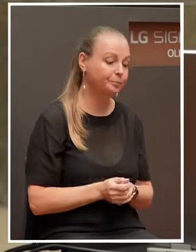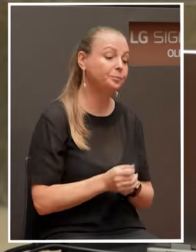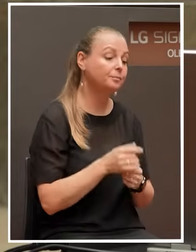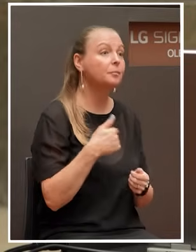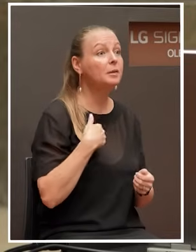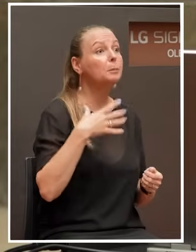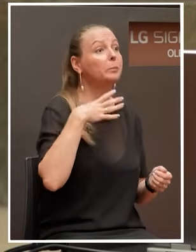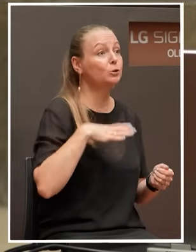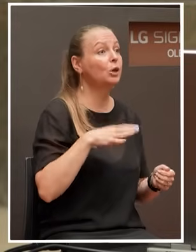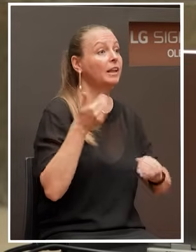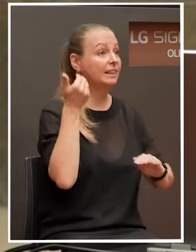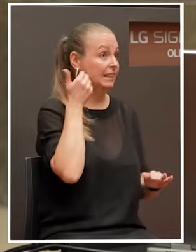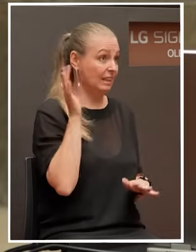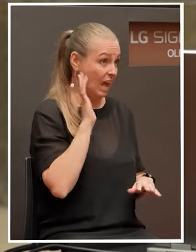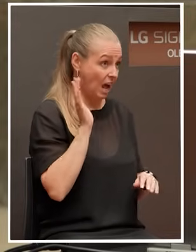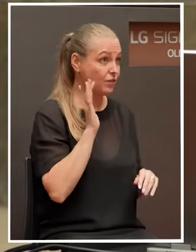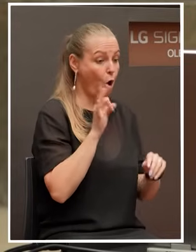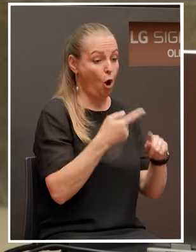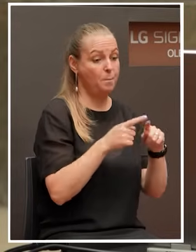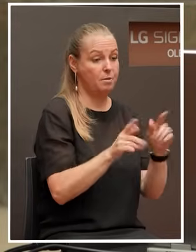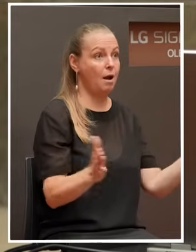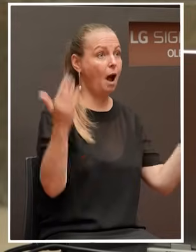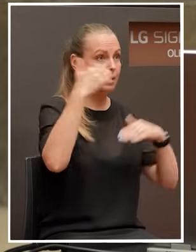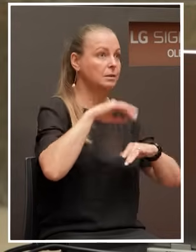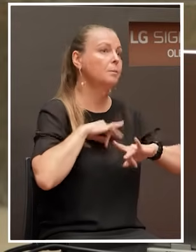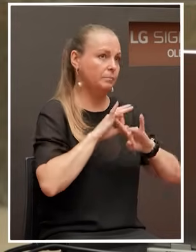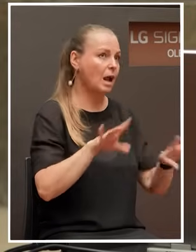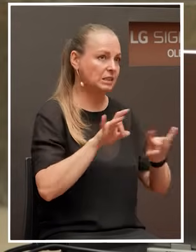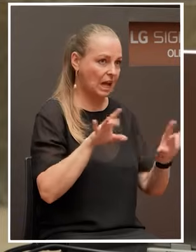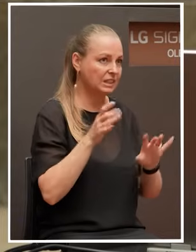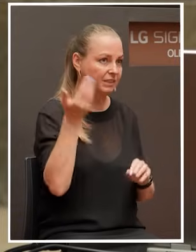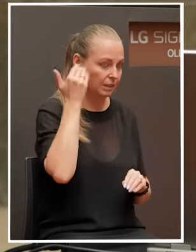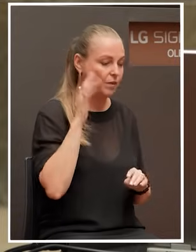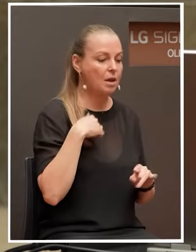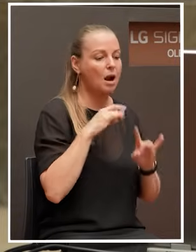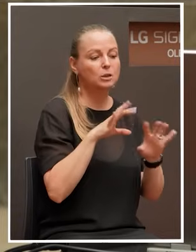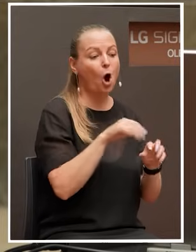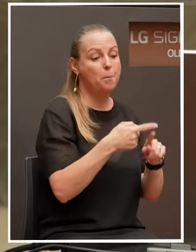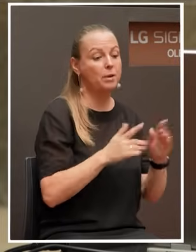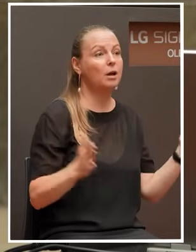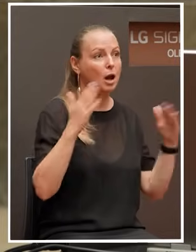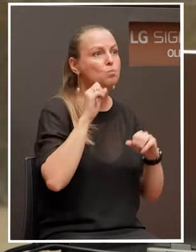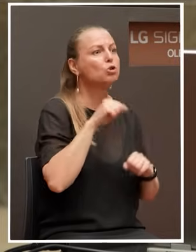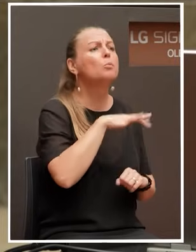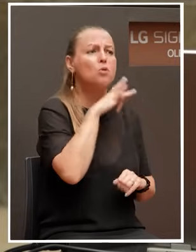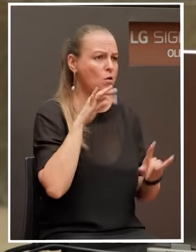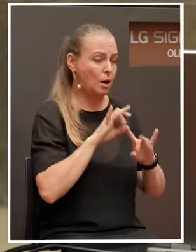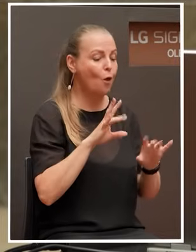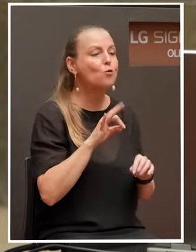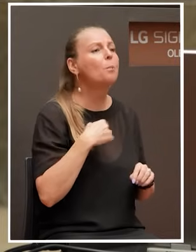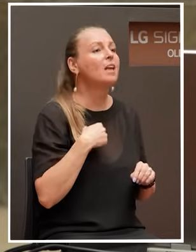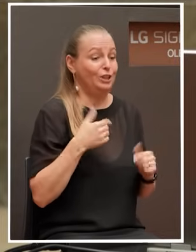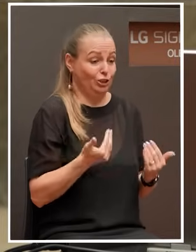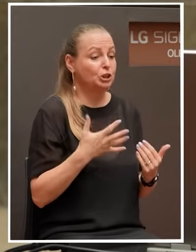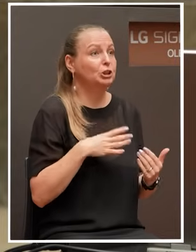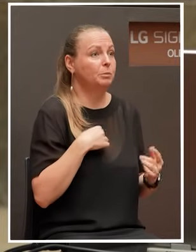Мне пришлось вот недавно об этой картине довольно много говорить, и говорить о ней можно гораздо больше, но в данном случае мне очень важно, что